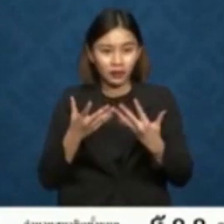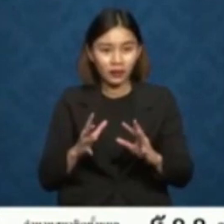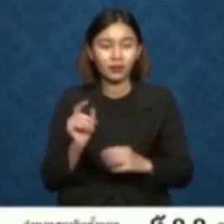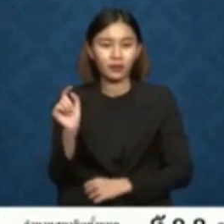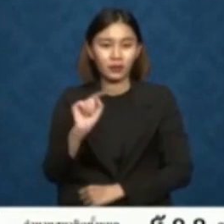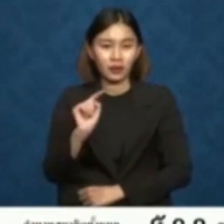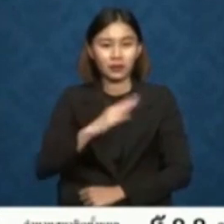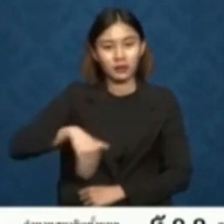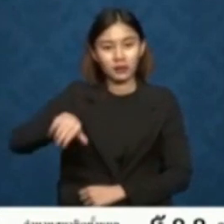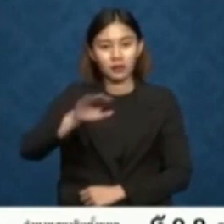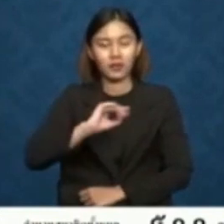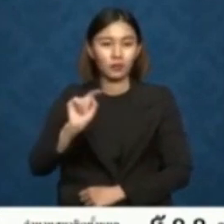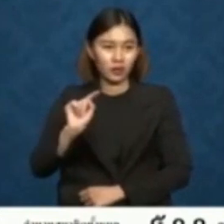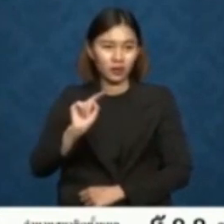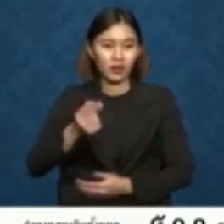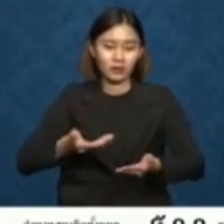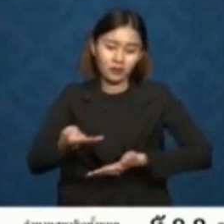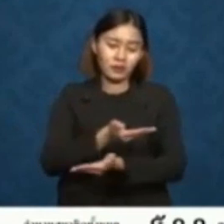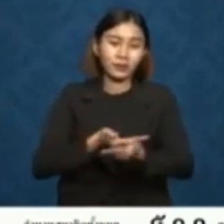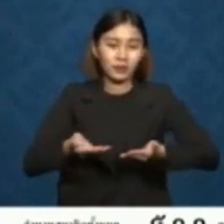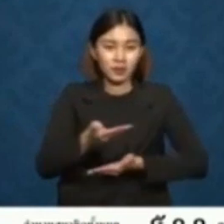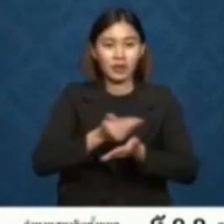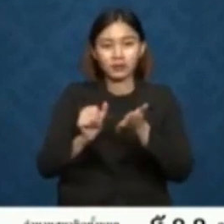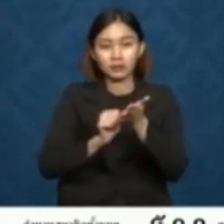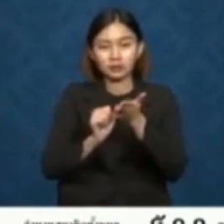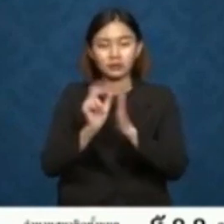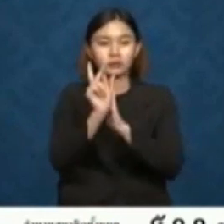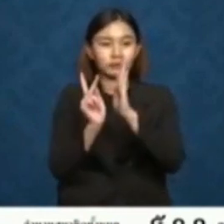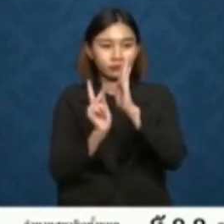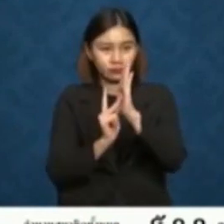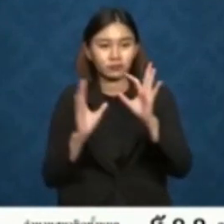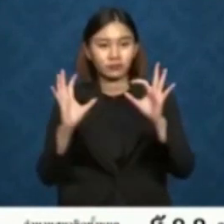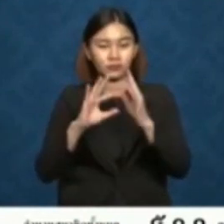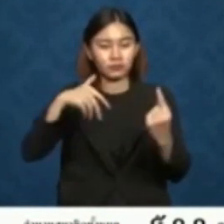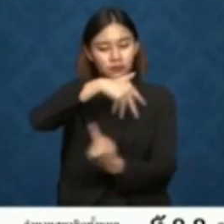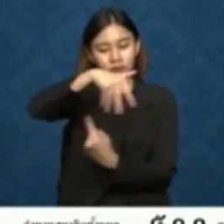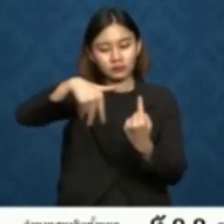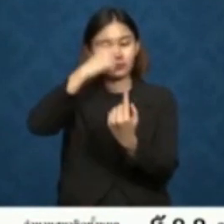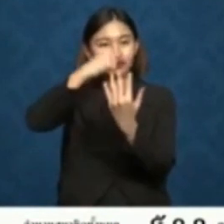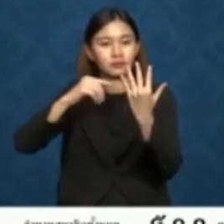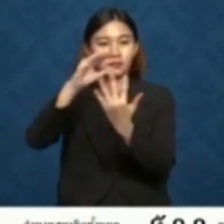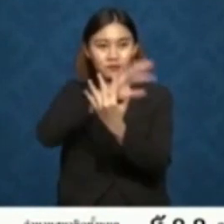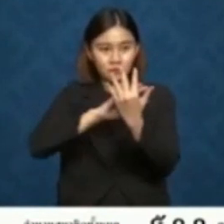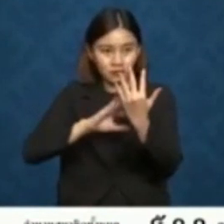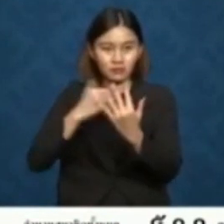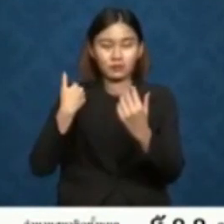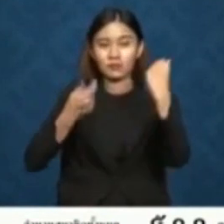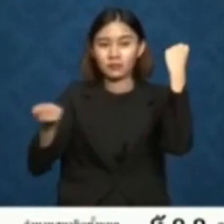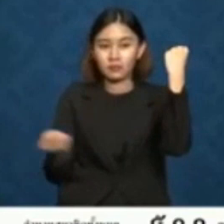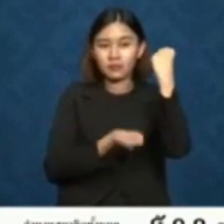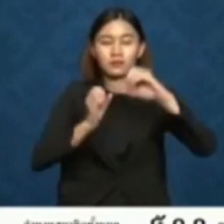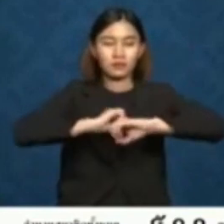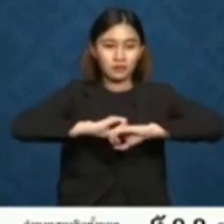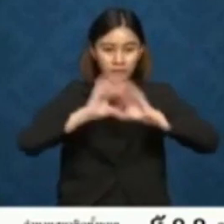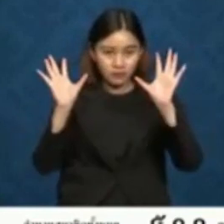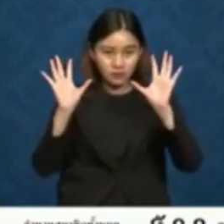ถึงเวลาแล้วหรือยังครับท่านประธานที่เราเนี่ยจะมานั่งนะครับพิจารณานะครับปรับปรุงกฎหมายเกี่ยวกับสิ่งแวดล้อมของประเทศไทย